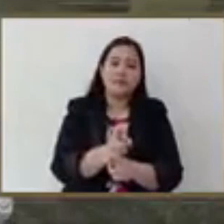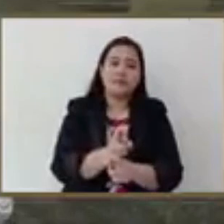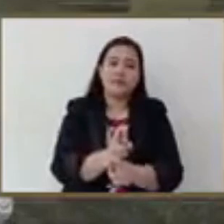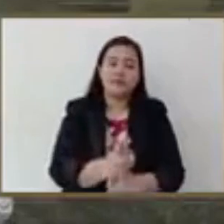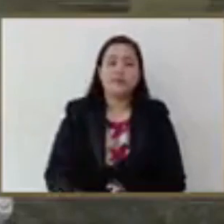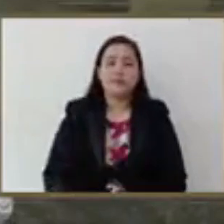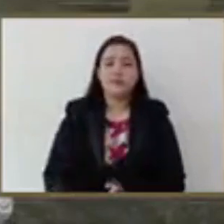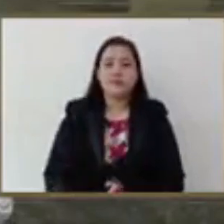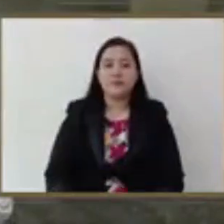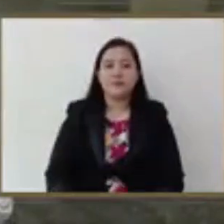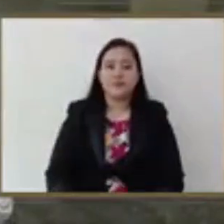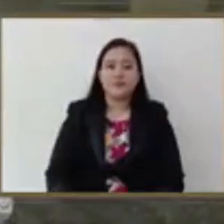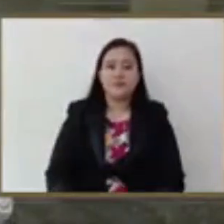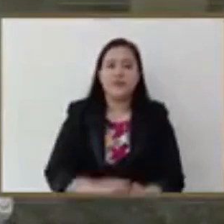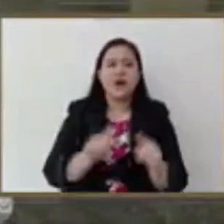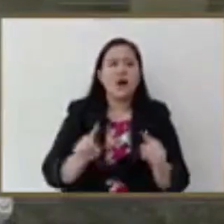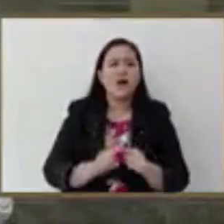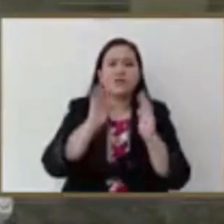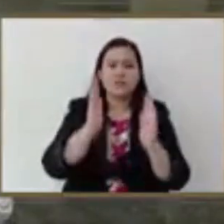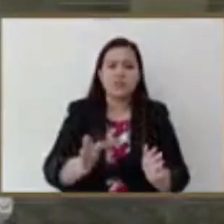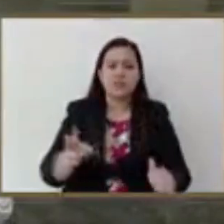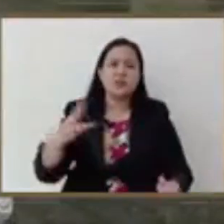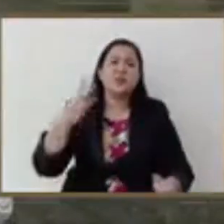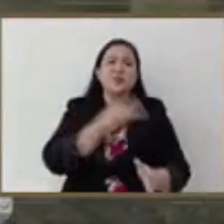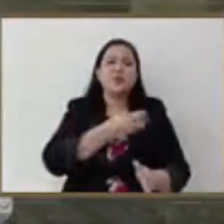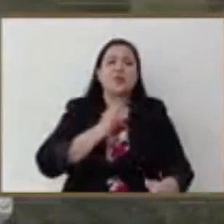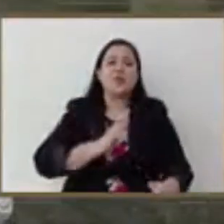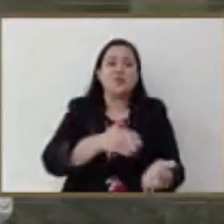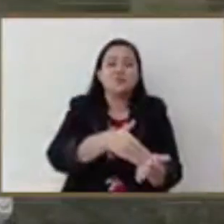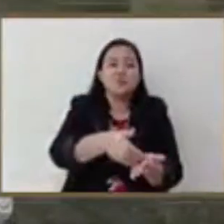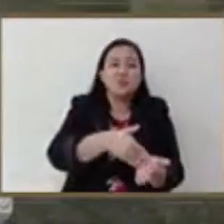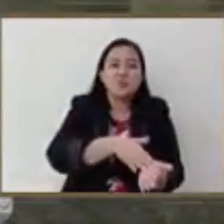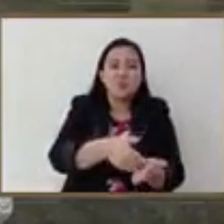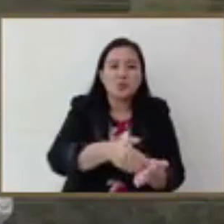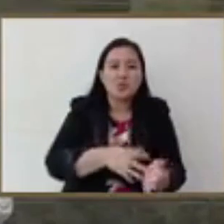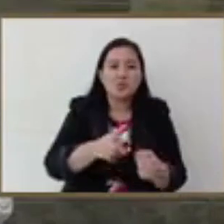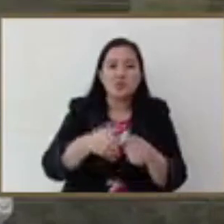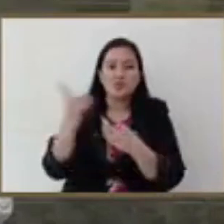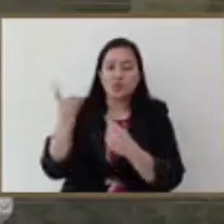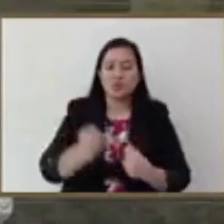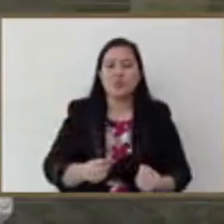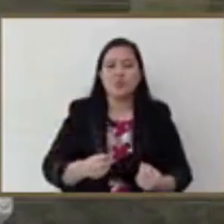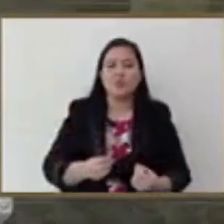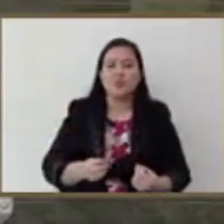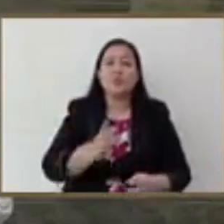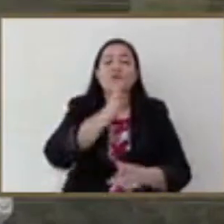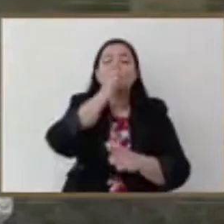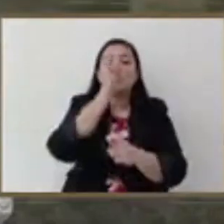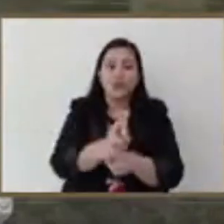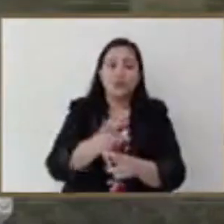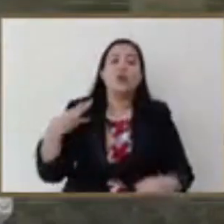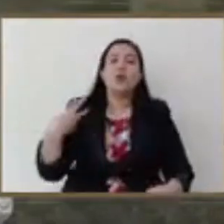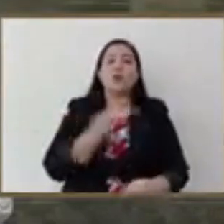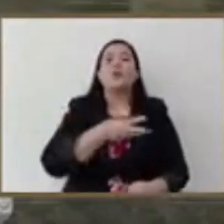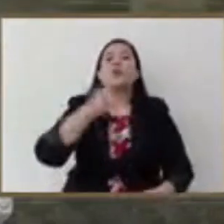tayong lahat bilang isang tao, mahina ang loob natin na gumawa ng tama. Kailangan nating magpapalakas ng